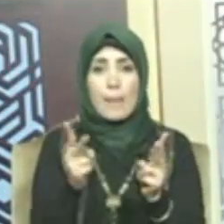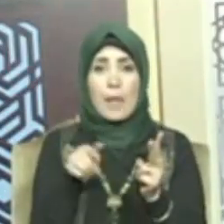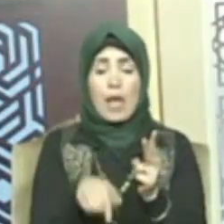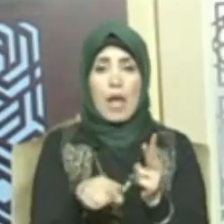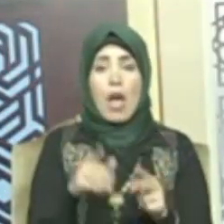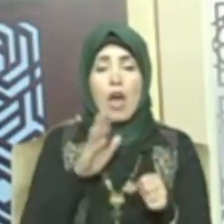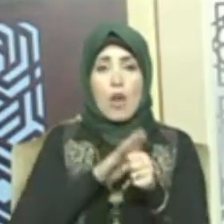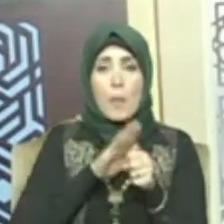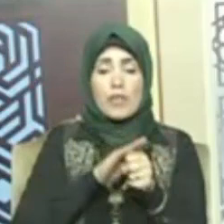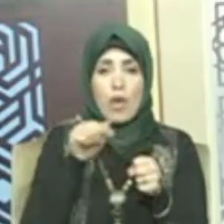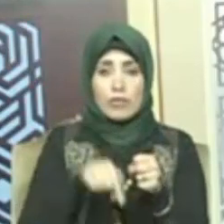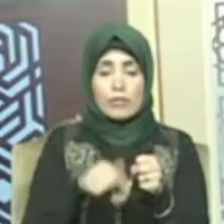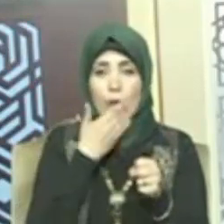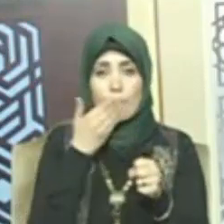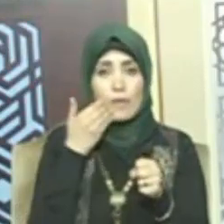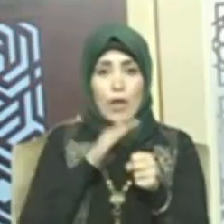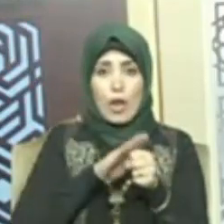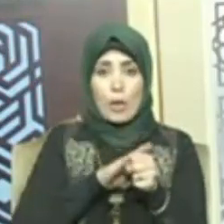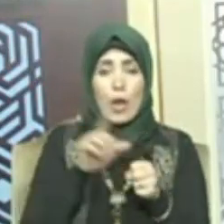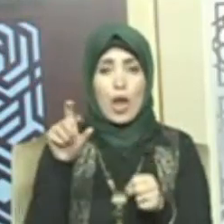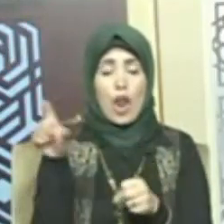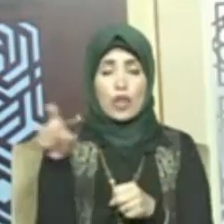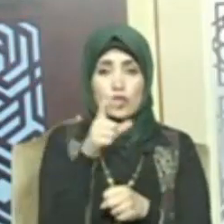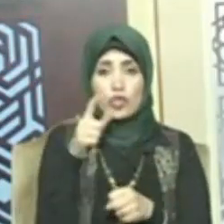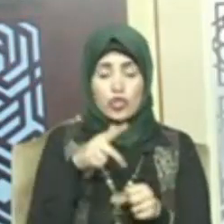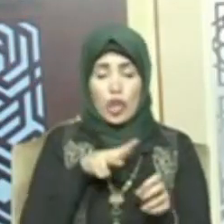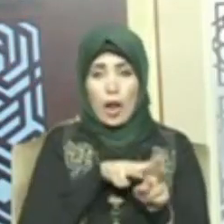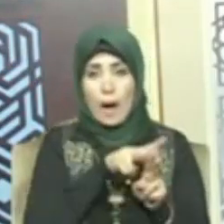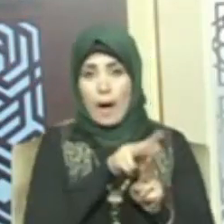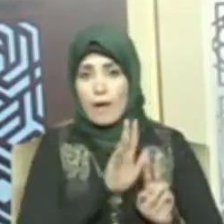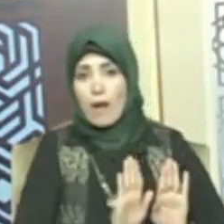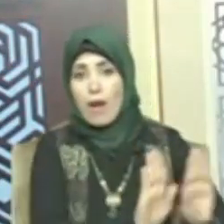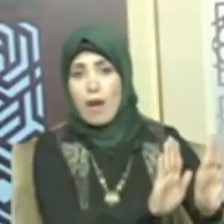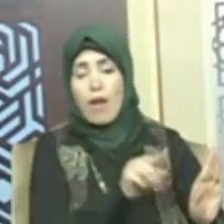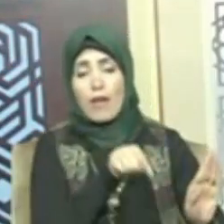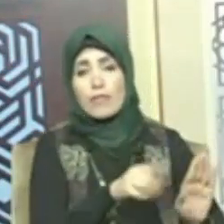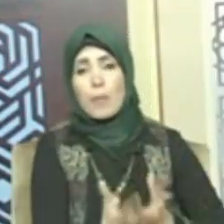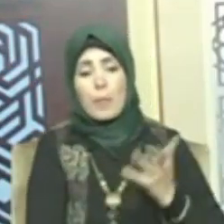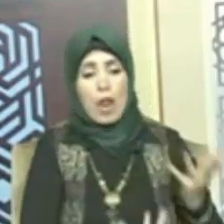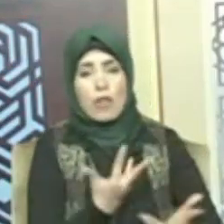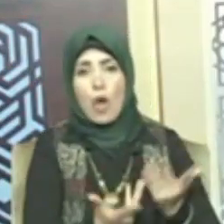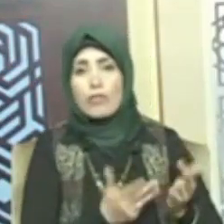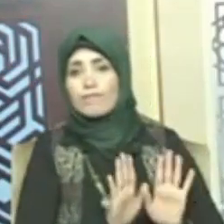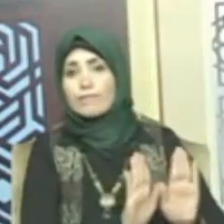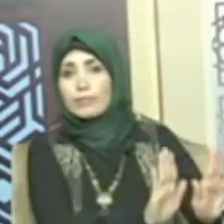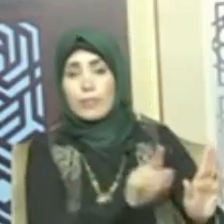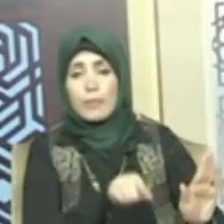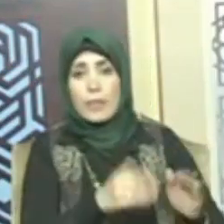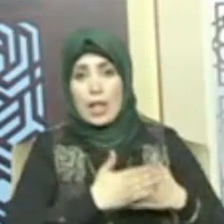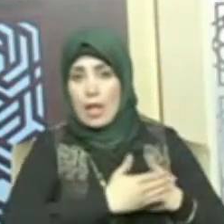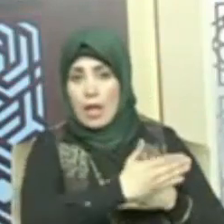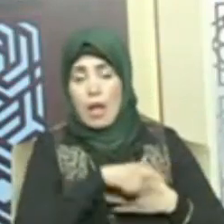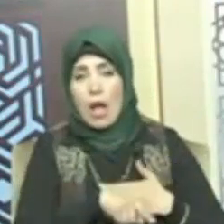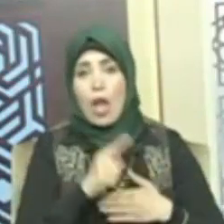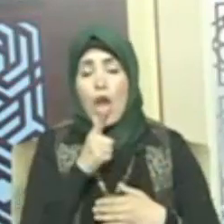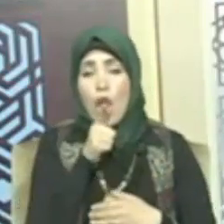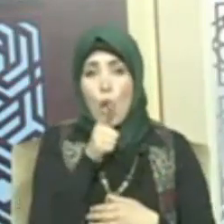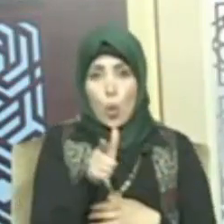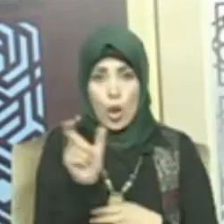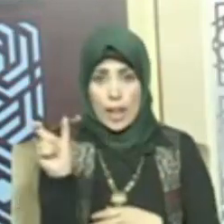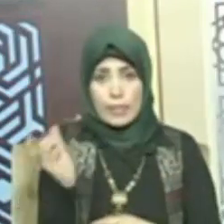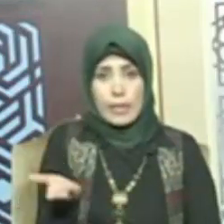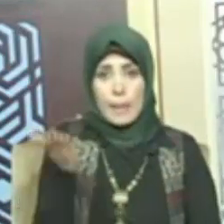فرمضان شهر العتق من النار، يقول نبينا صلى